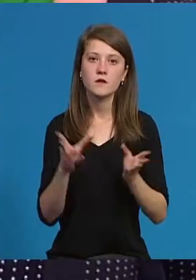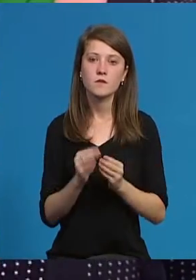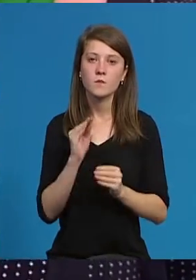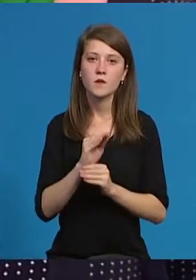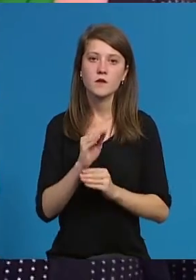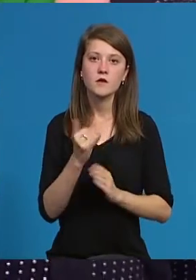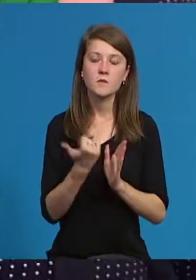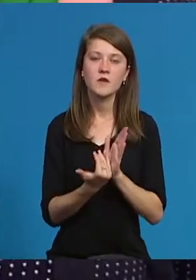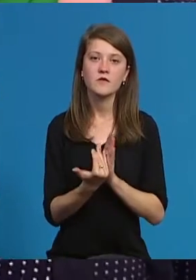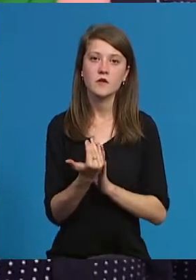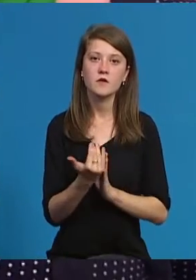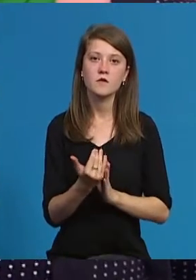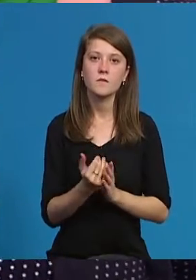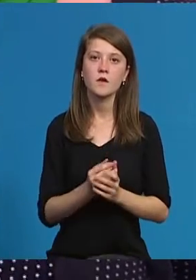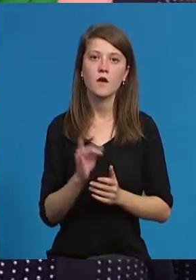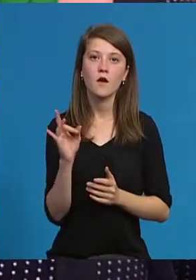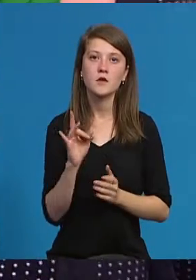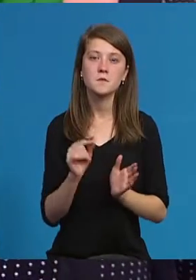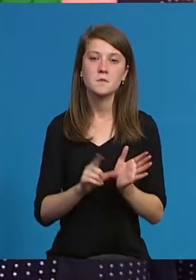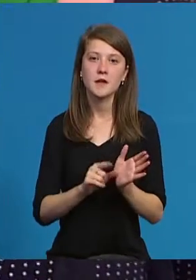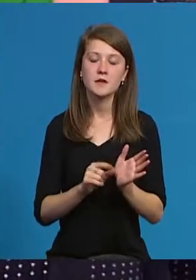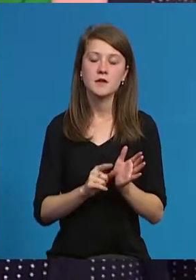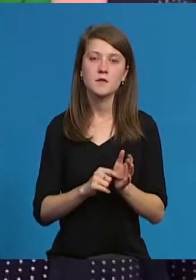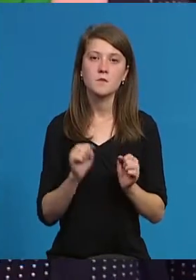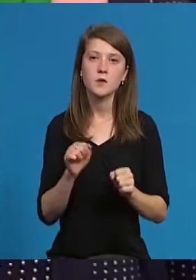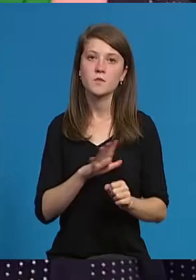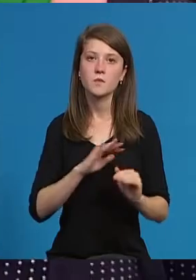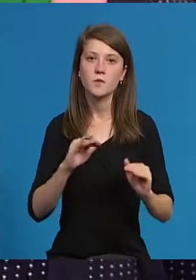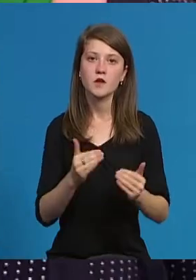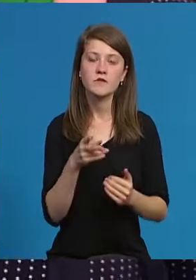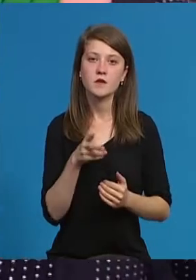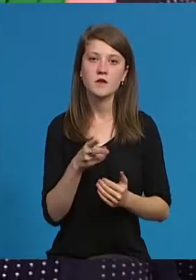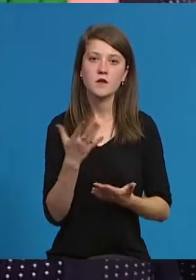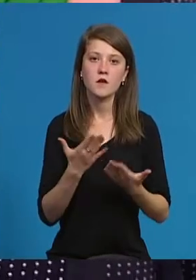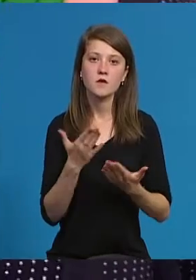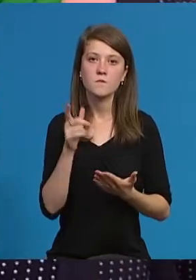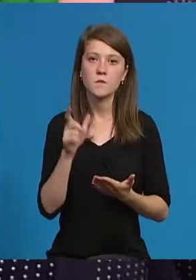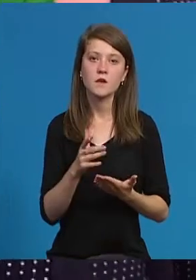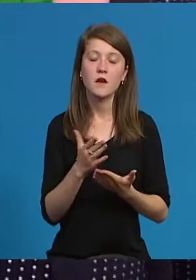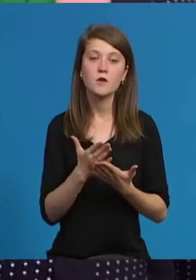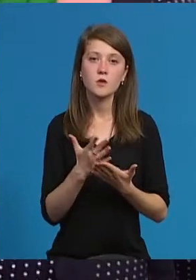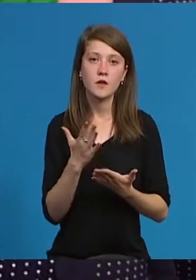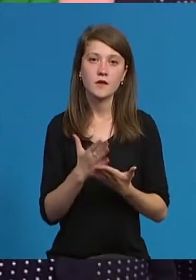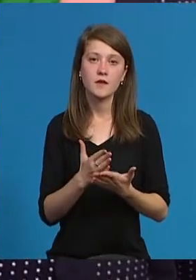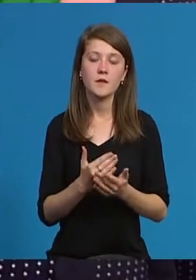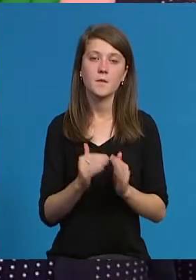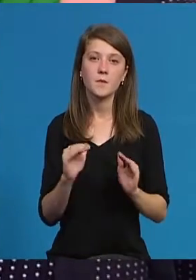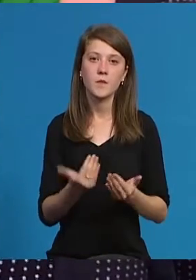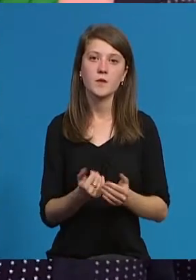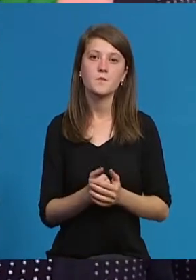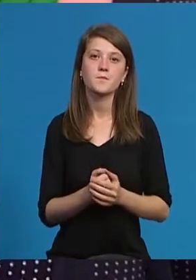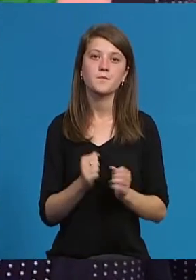і підвищень розмір пенсії, повторимося ще раз, не може бути менше 2 тисячі. Якщо він є менше, іде, буде